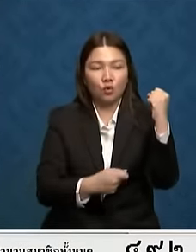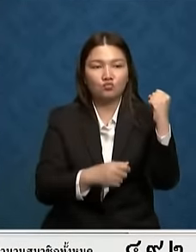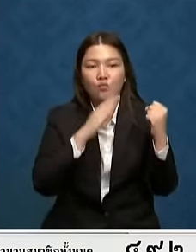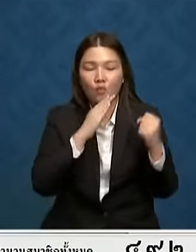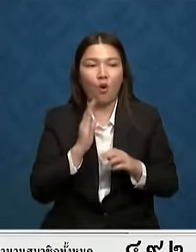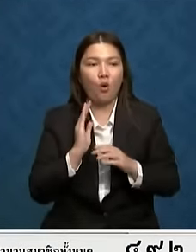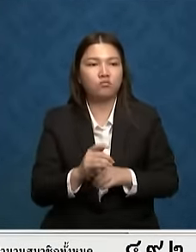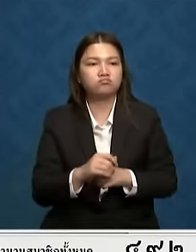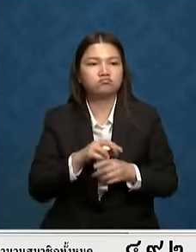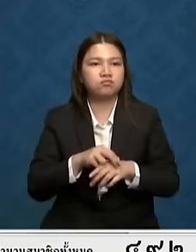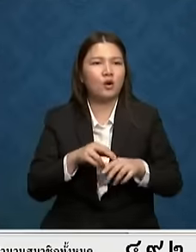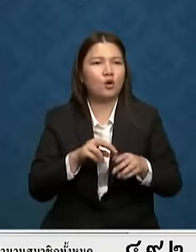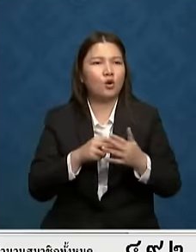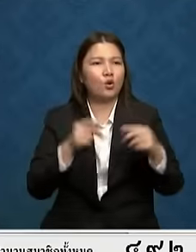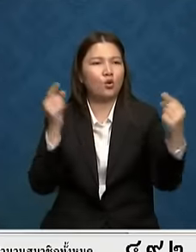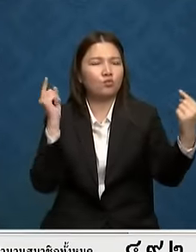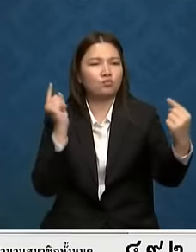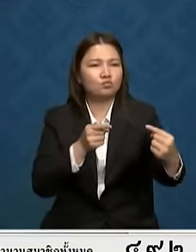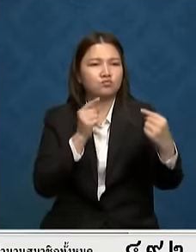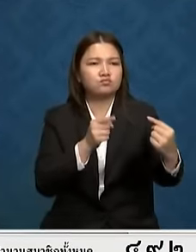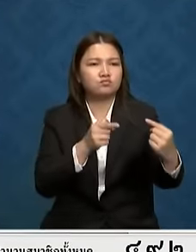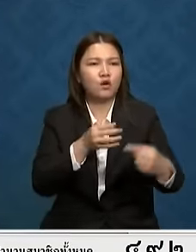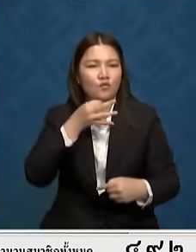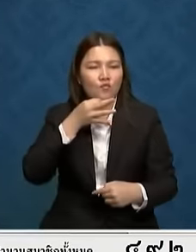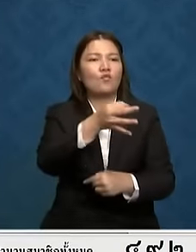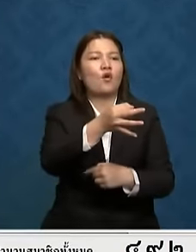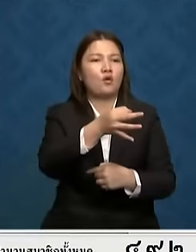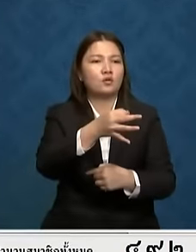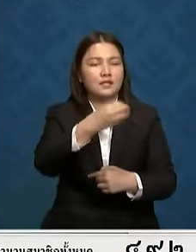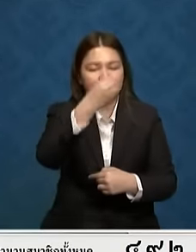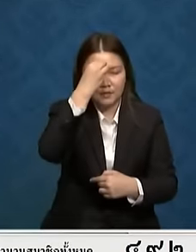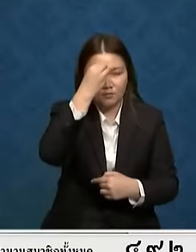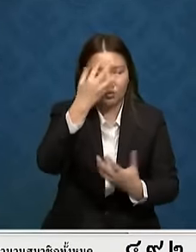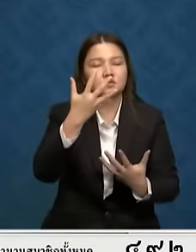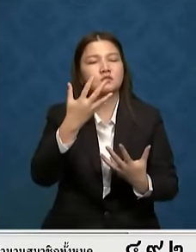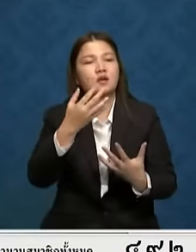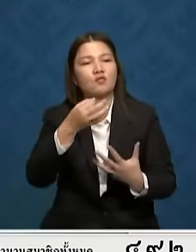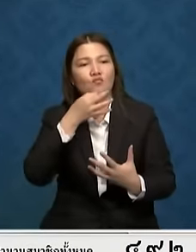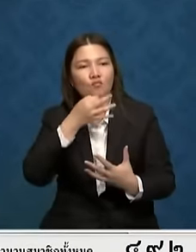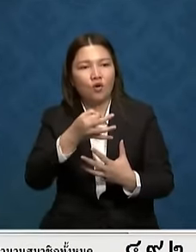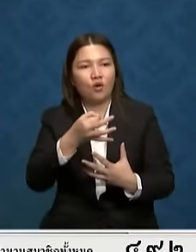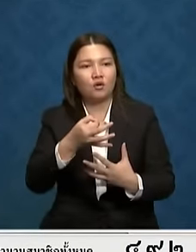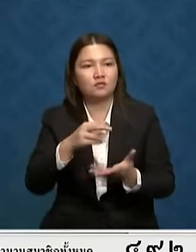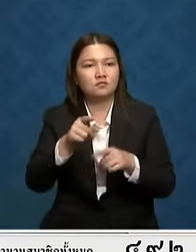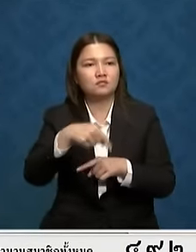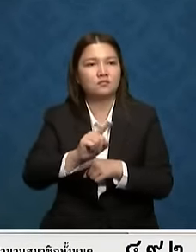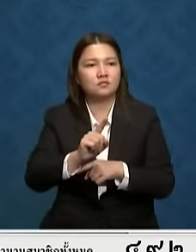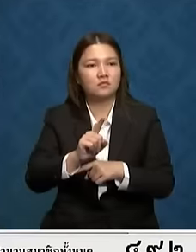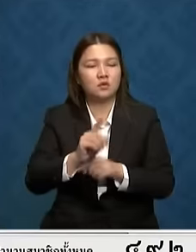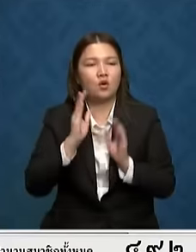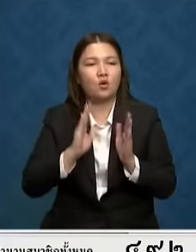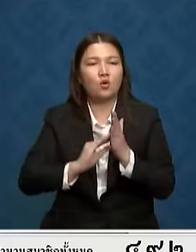ญี่ปุ่นยกเว้นโทษให้ผู้ฟ้องคณะปฏิวัติรวมทั้งได้ยกเว้นโทษให้กับนัก